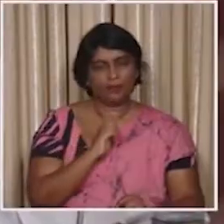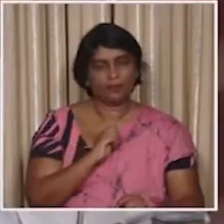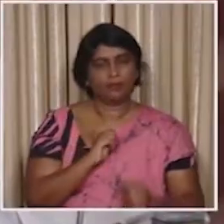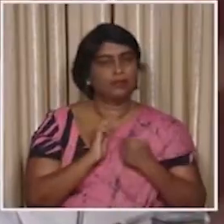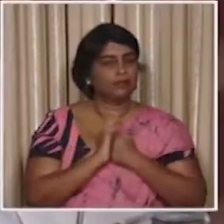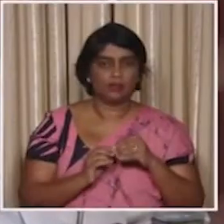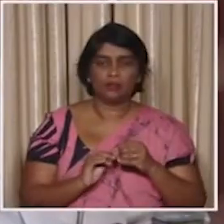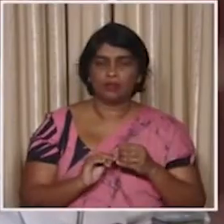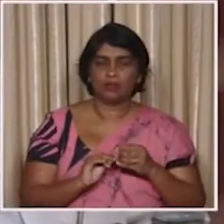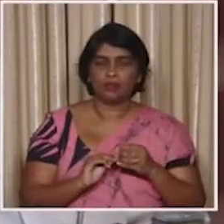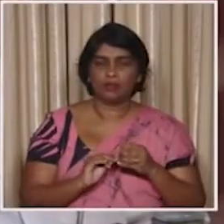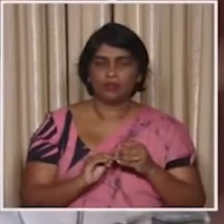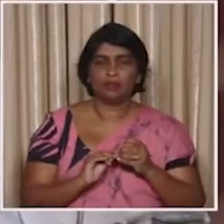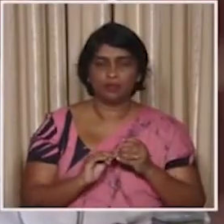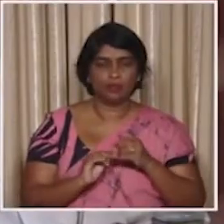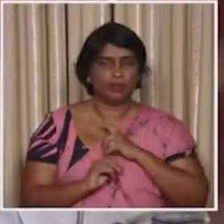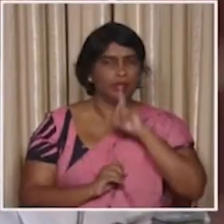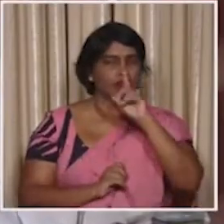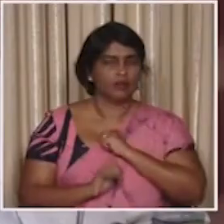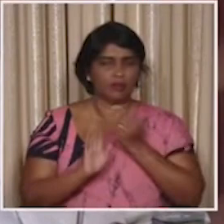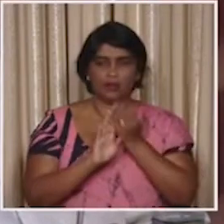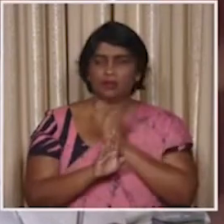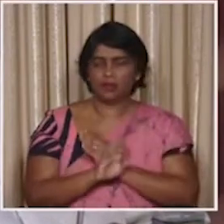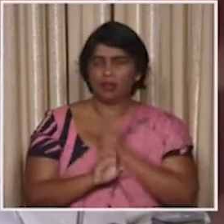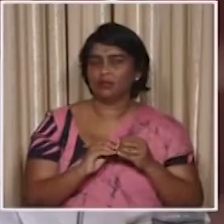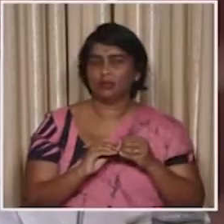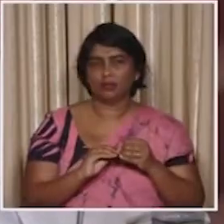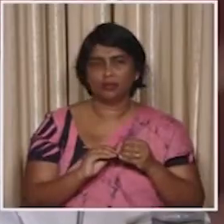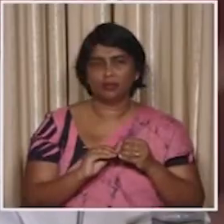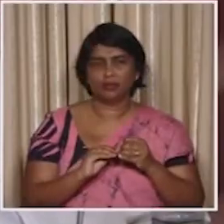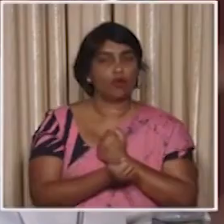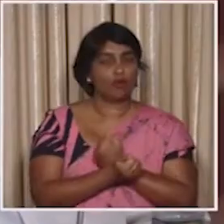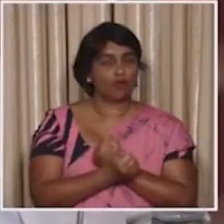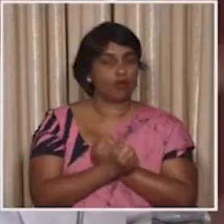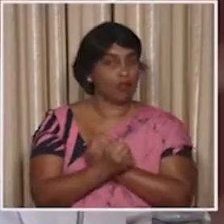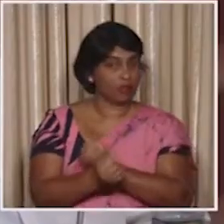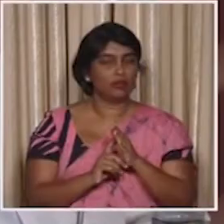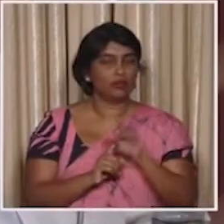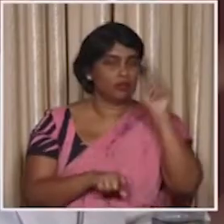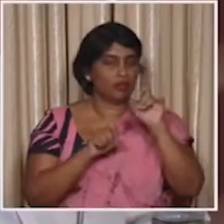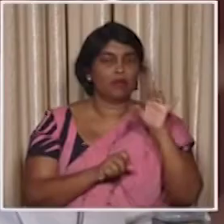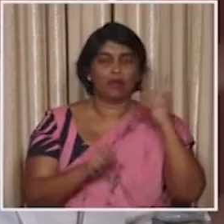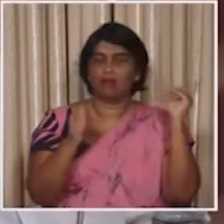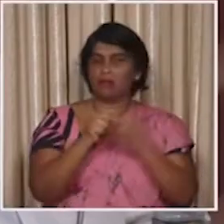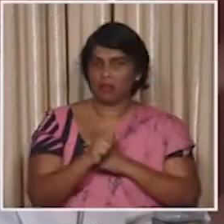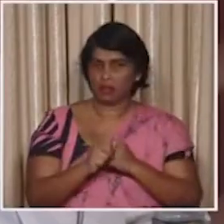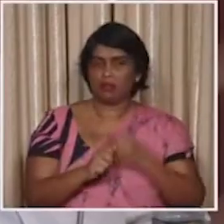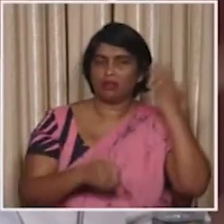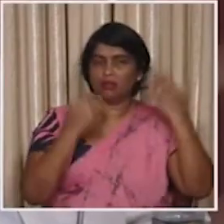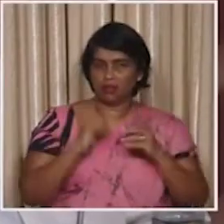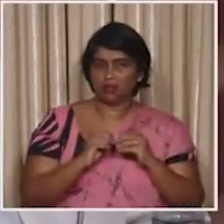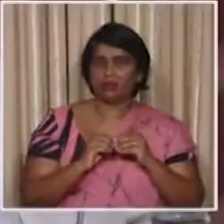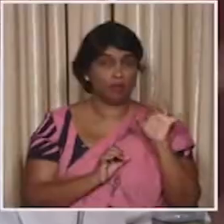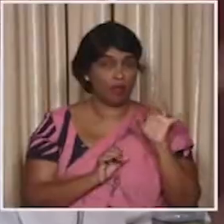ගරු කතානායකතුමනි මම ඔබතුමාට දැනුම් දෙන්න කැමතියි පසුගිය අවුරුදු කීපය තුළ පොලිස් භාරයේ හිටපු 15 දෙනෙක් මරලා තියෙනවා ජීවිත ගැති කරලා